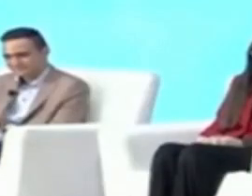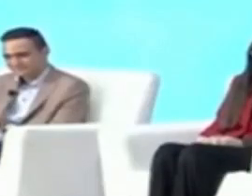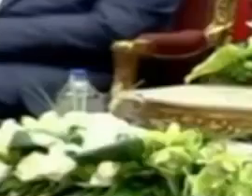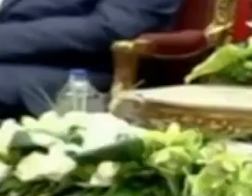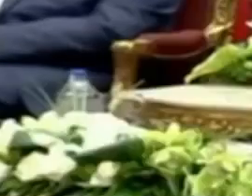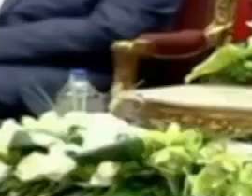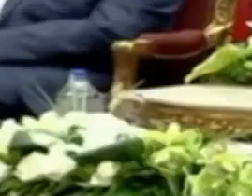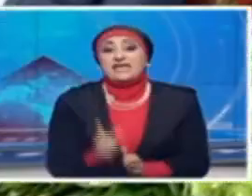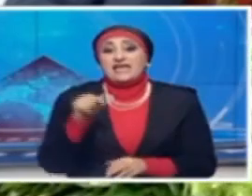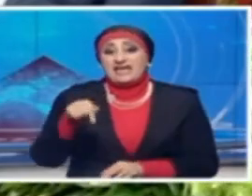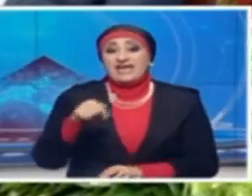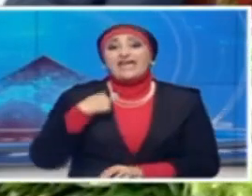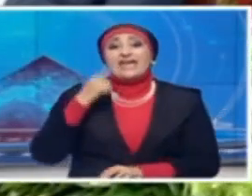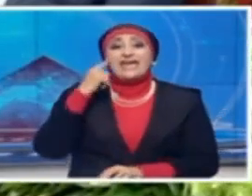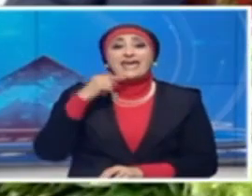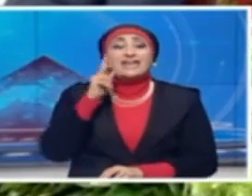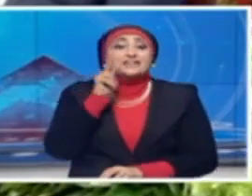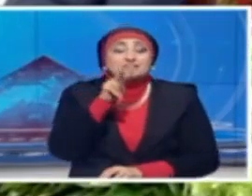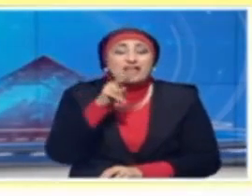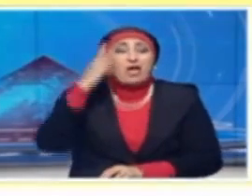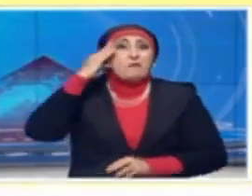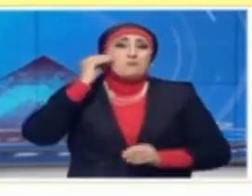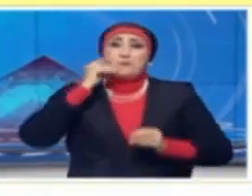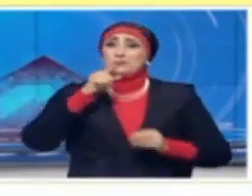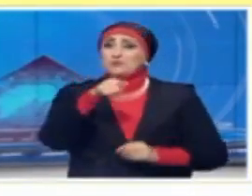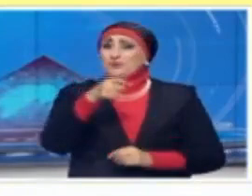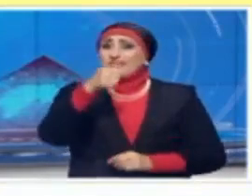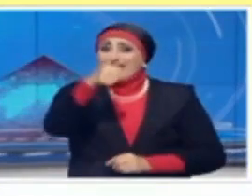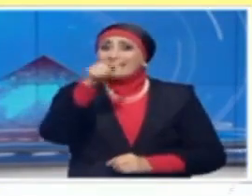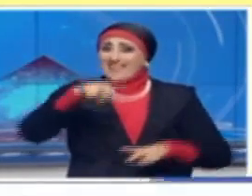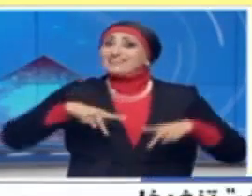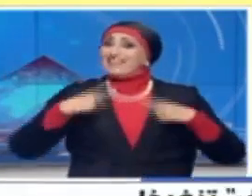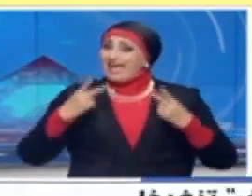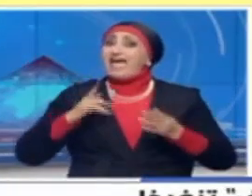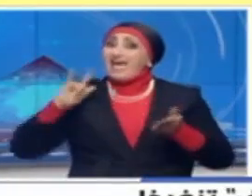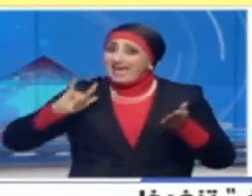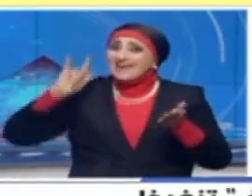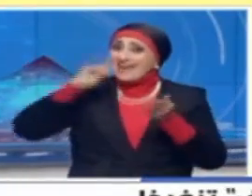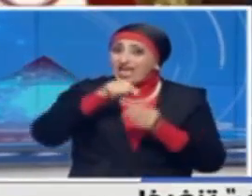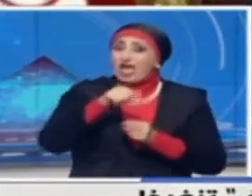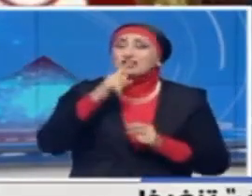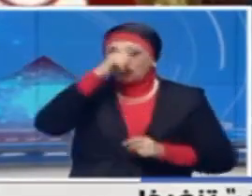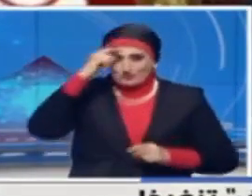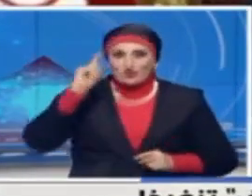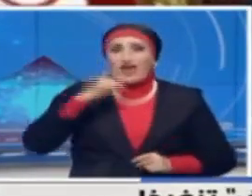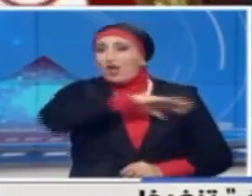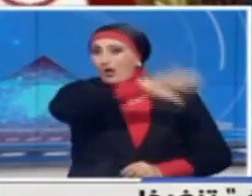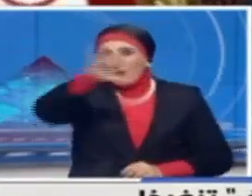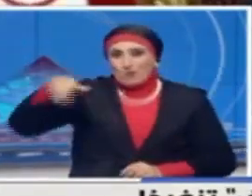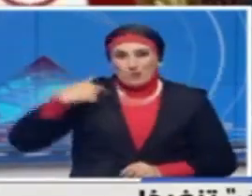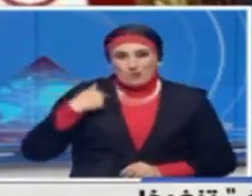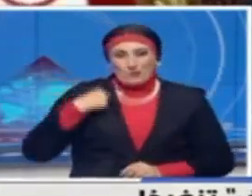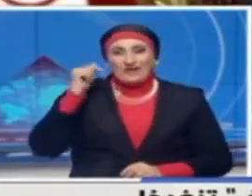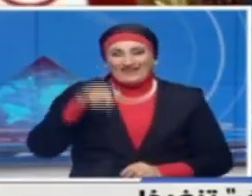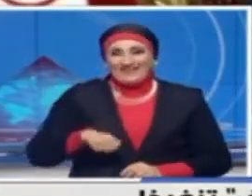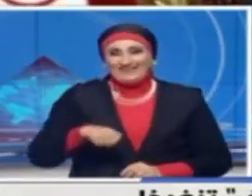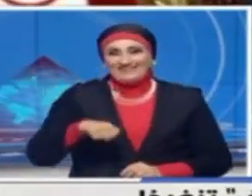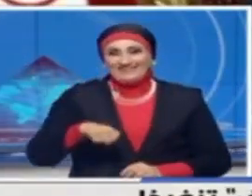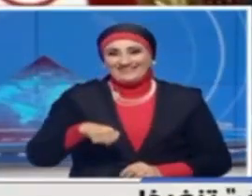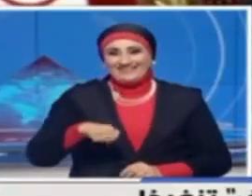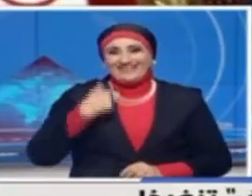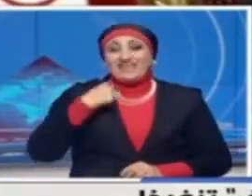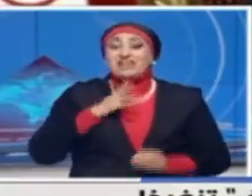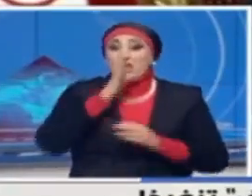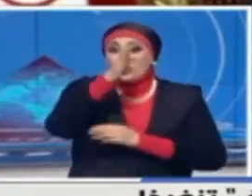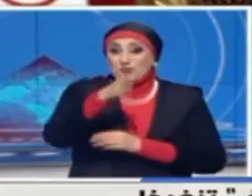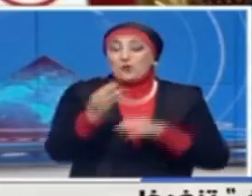ظبط. ده احنا نتشرف بيك يا انس، هنعمل لك رحله، او ليكوا بقى كلكم نعمل رحله